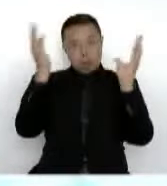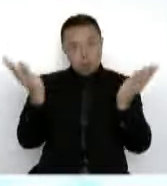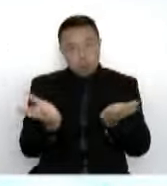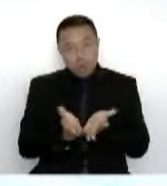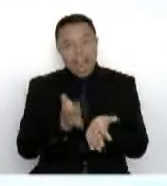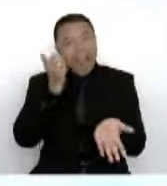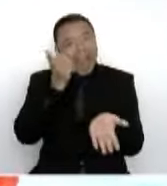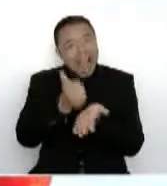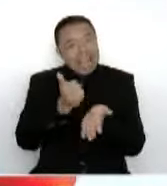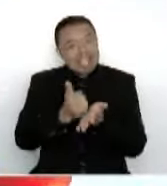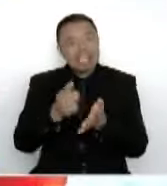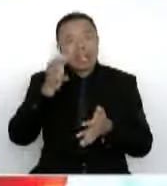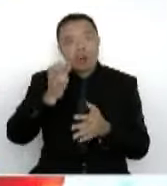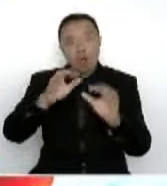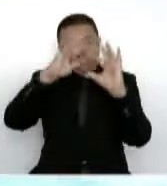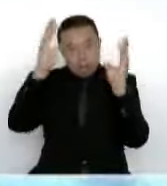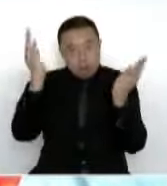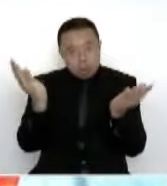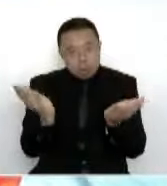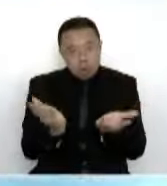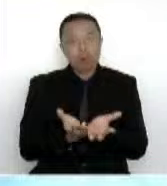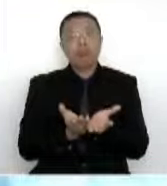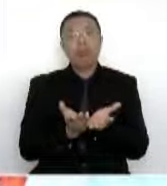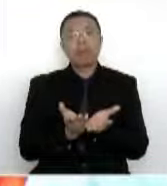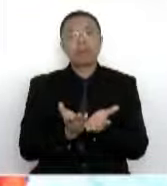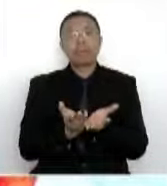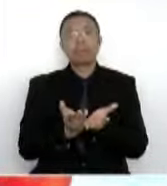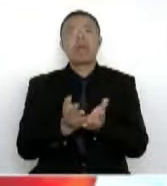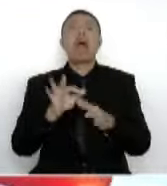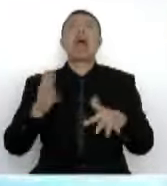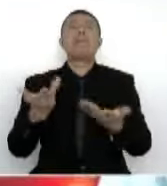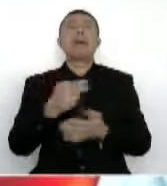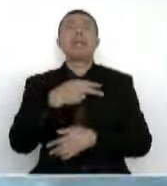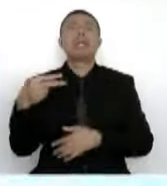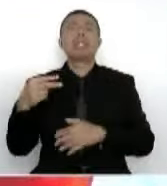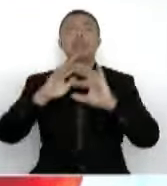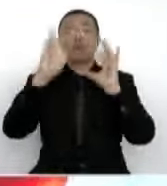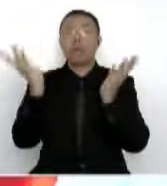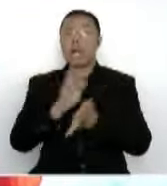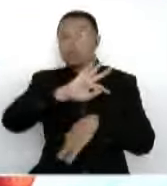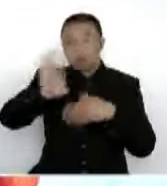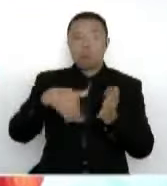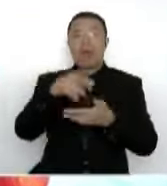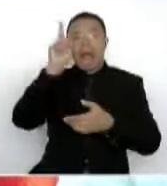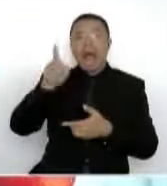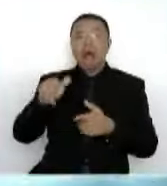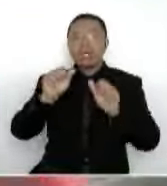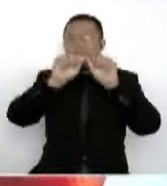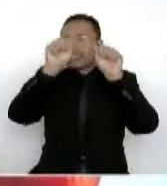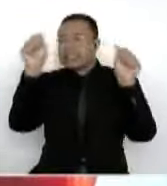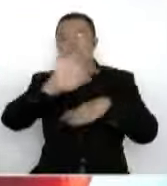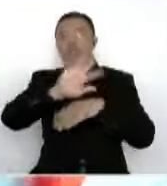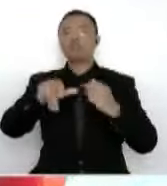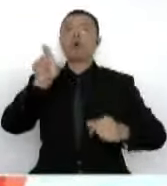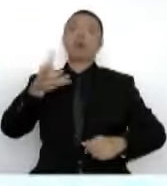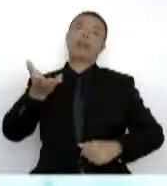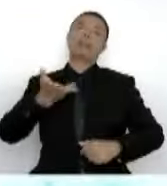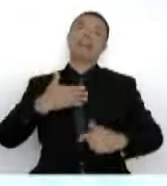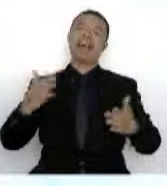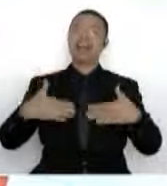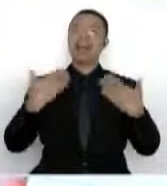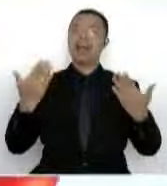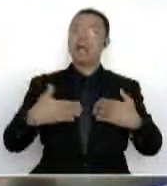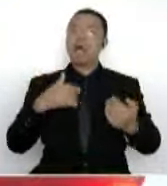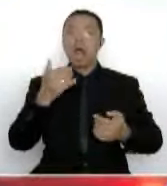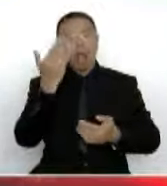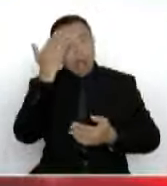adalah kota Global yang global itu apa dunia semua jadi harus indah untuk semua persoalannya